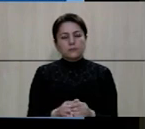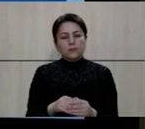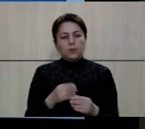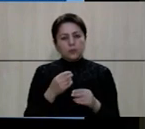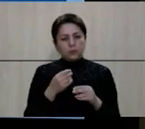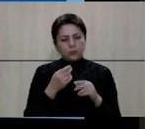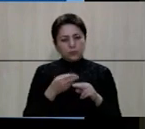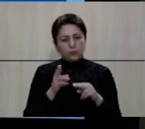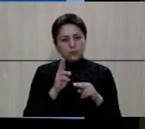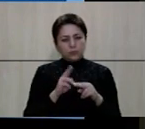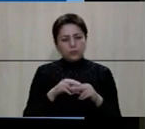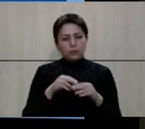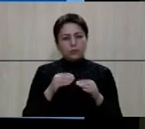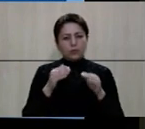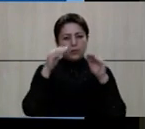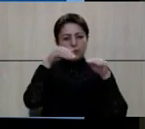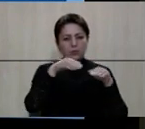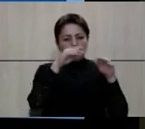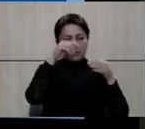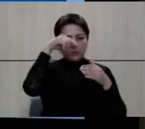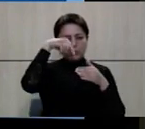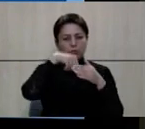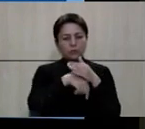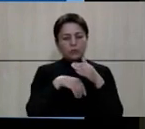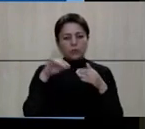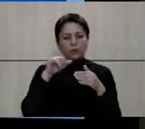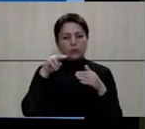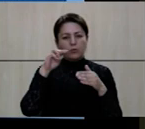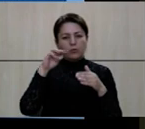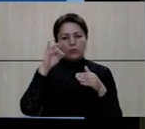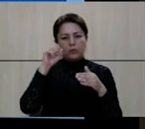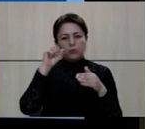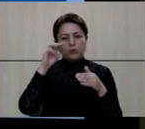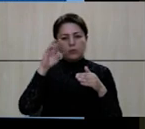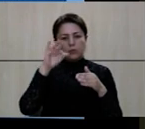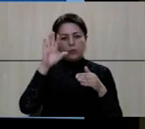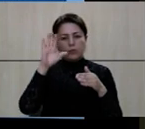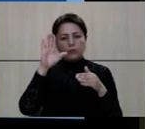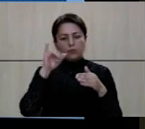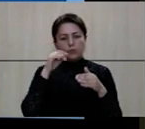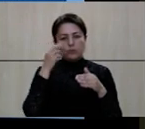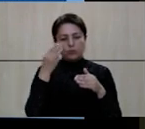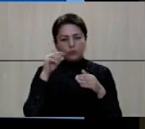Buning uchun albatta dengiz tubiga ultratovush yuboriladi va urilib qaytgan tovush qabul qilinadi.